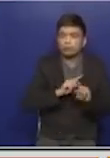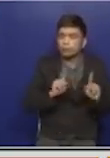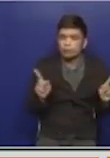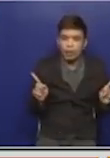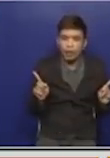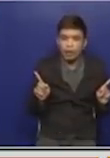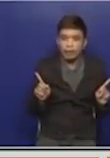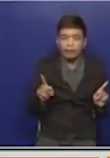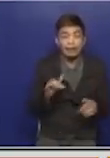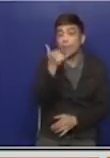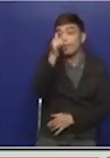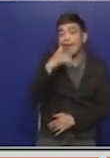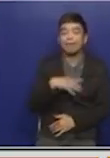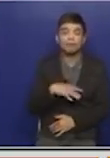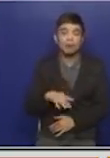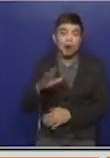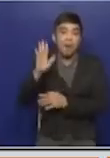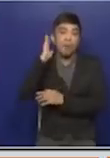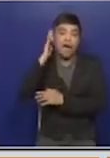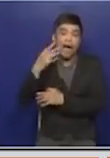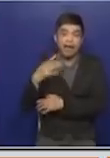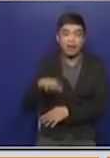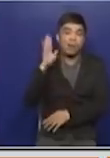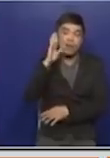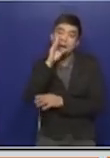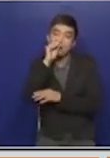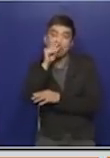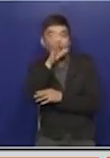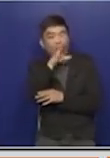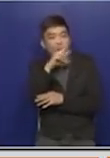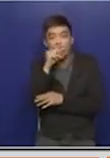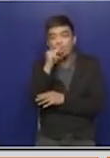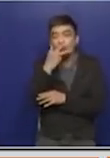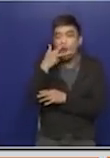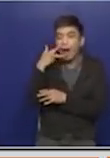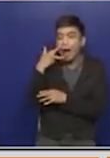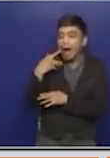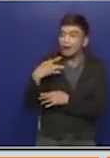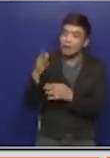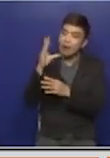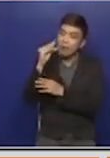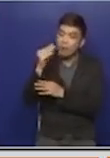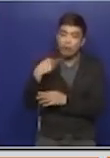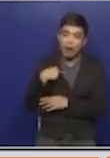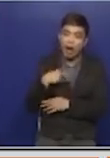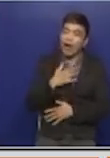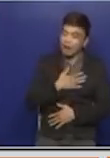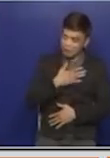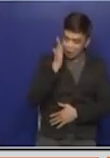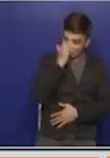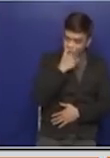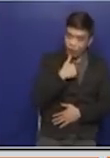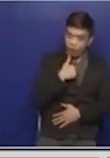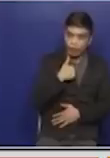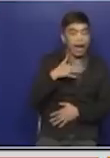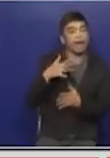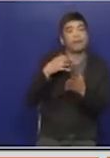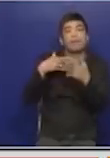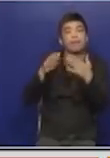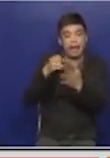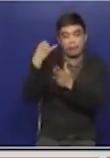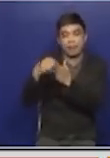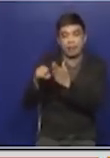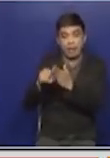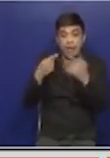ามั่นใจเออผู้ชายแซวก็เป็นเพราะว่าฉันสวยนะคะอันนี้ก็เป็นสิ่งที่ผู้หญิงคิดได้ไม่ผิดเพราะฉะนั้นการที่แสดงคอนเ